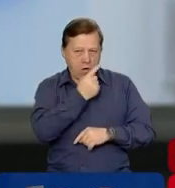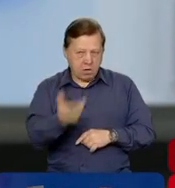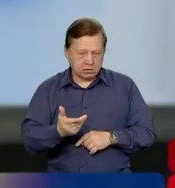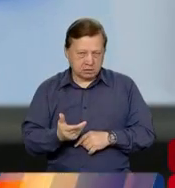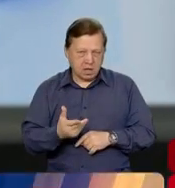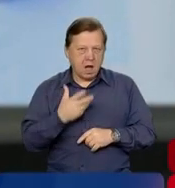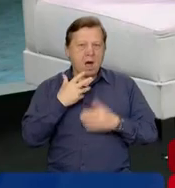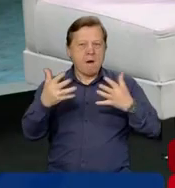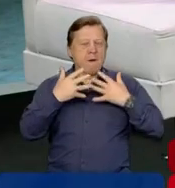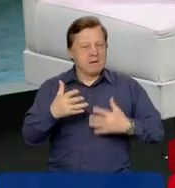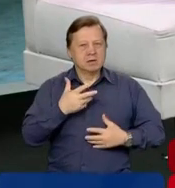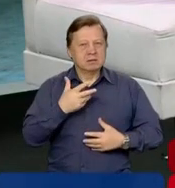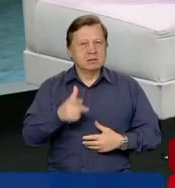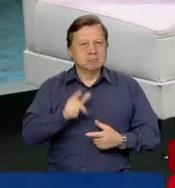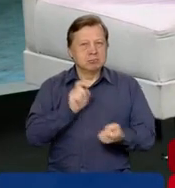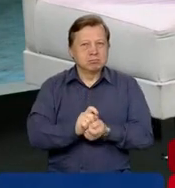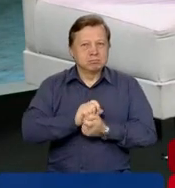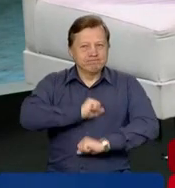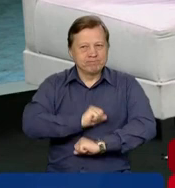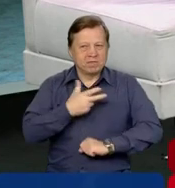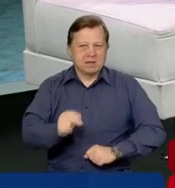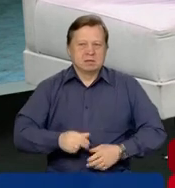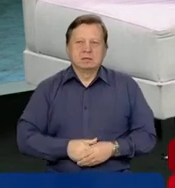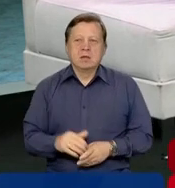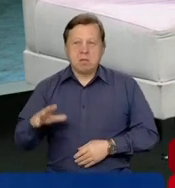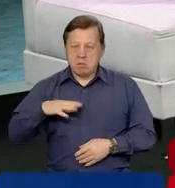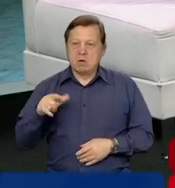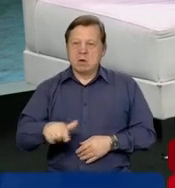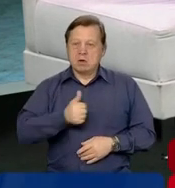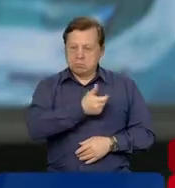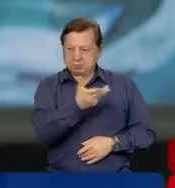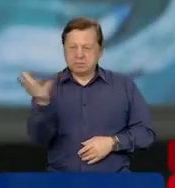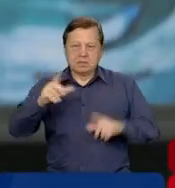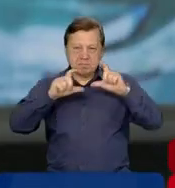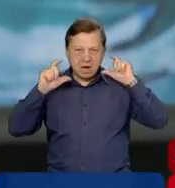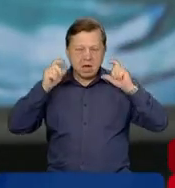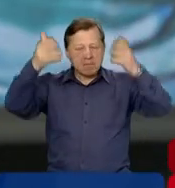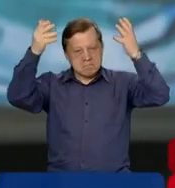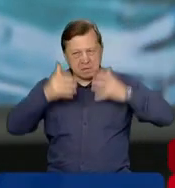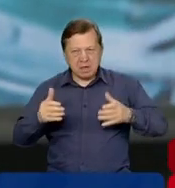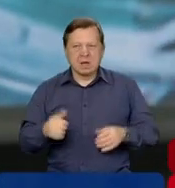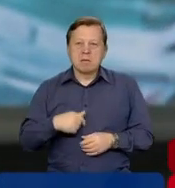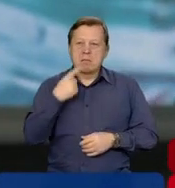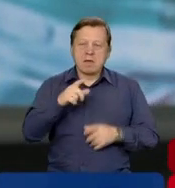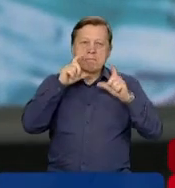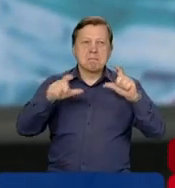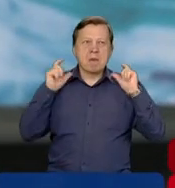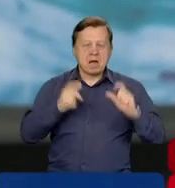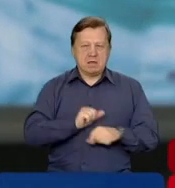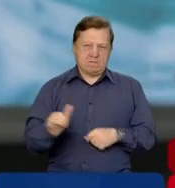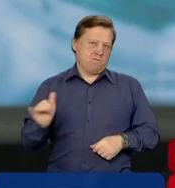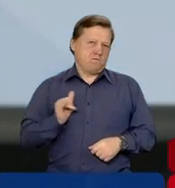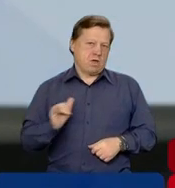oddechowych. Zdecydowanie także wiem z własnego doświadczenia, bo miałem okazję mierzyć różne maseczki i przyłbice, to jednak maseczki w życiu codziennym zdecydowanie